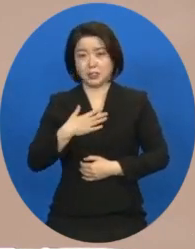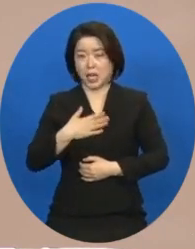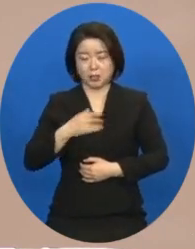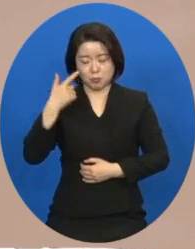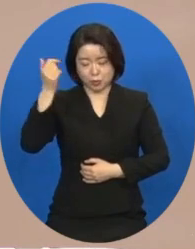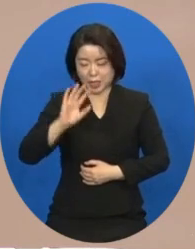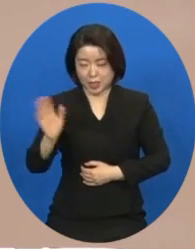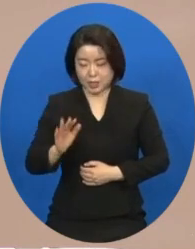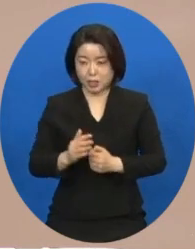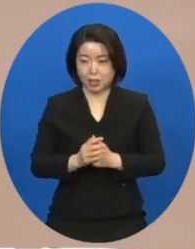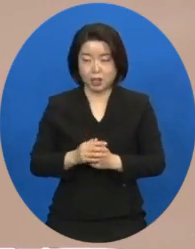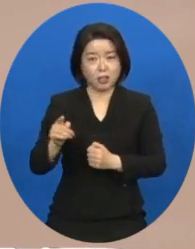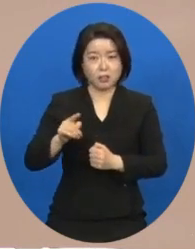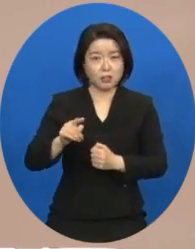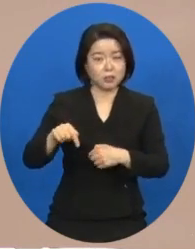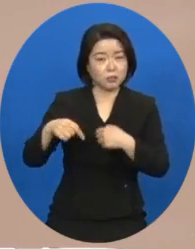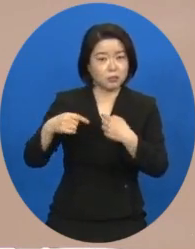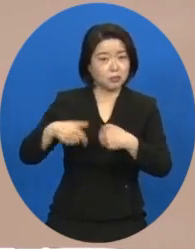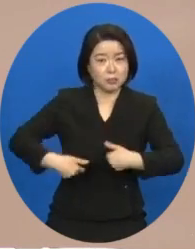필요가 없는 겁니까?